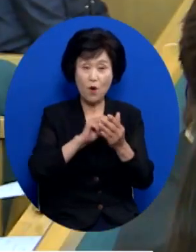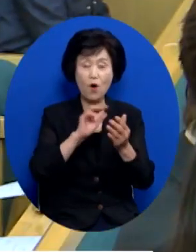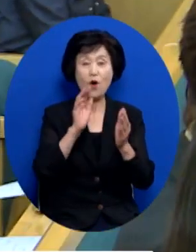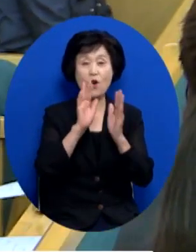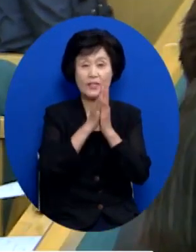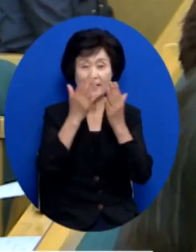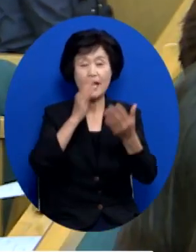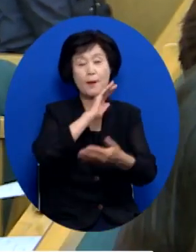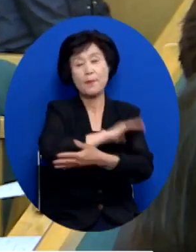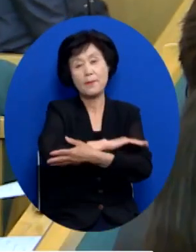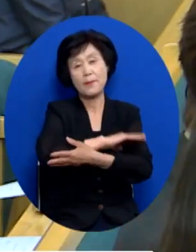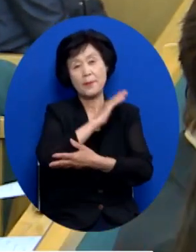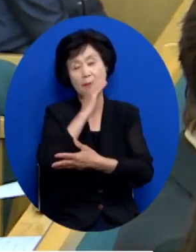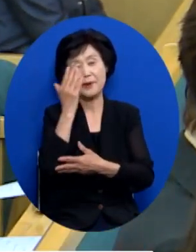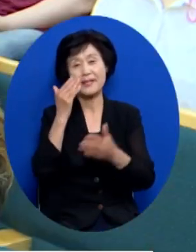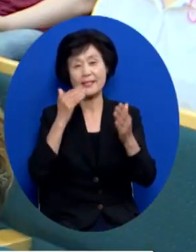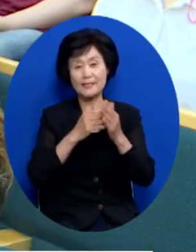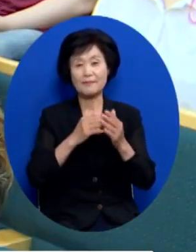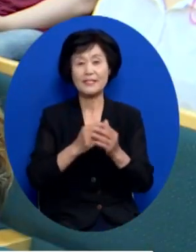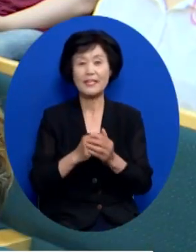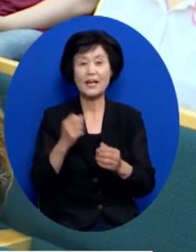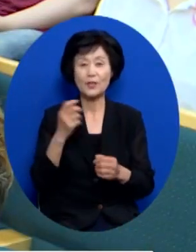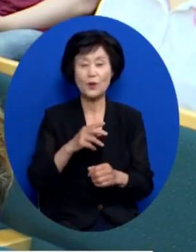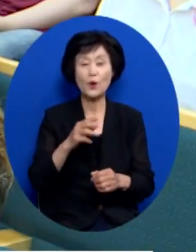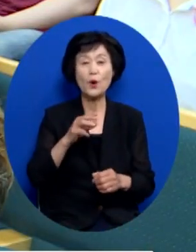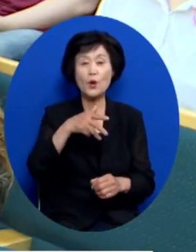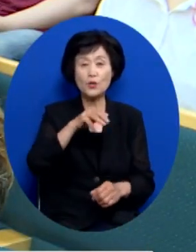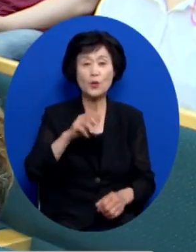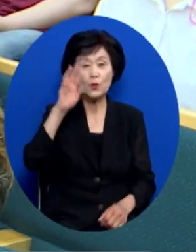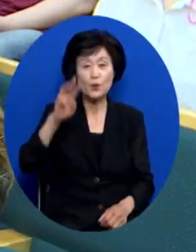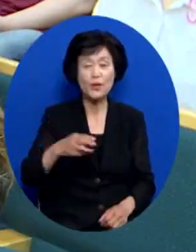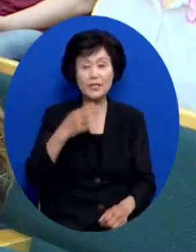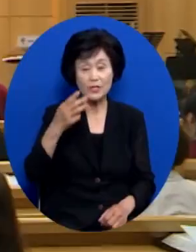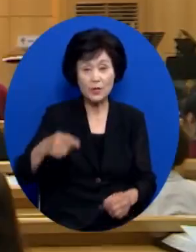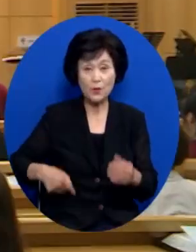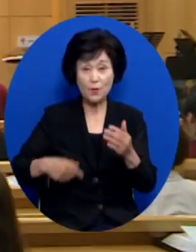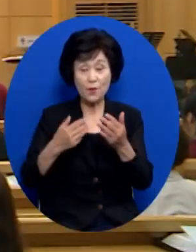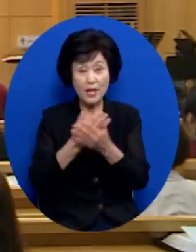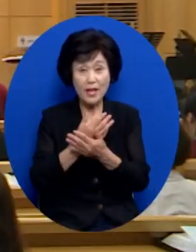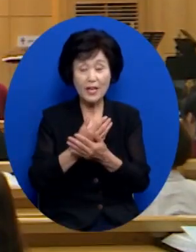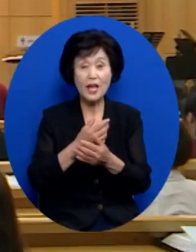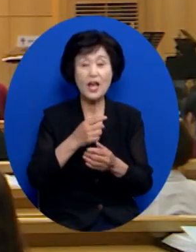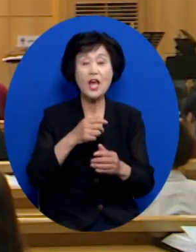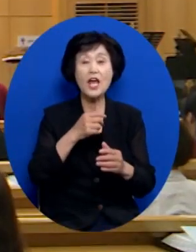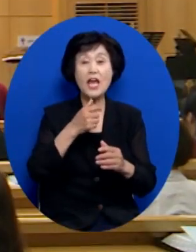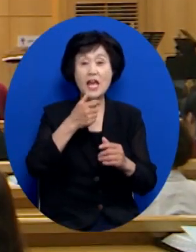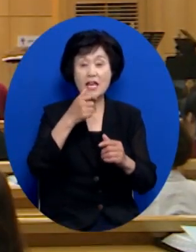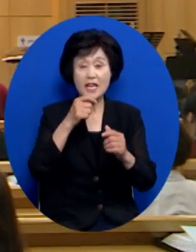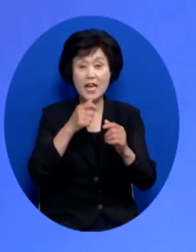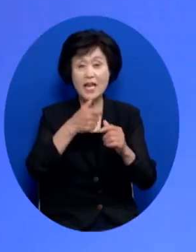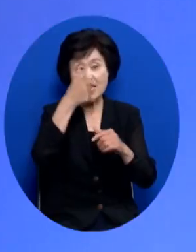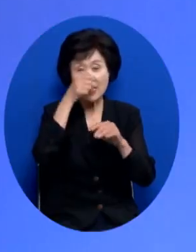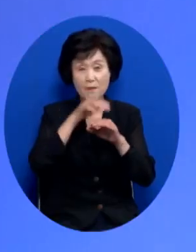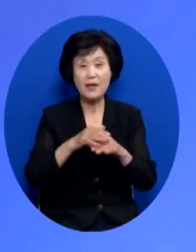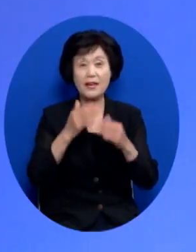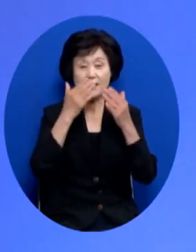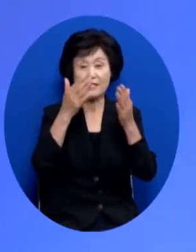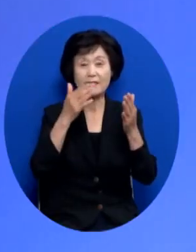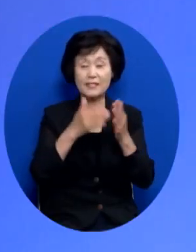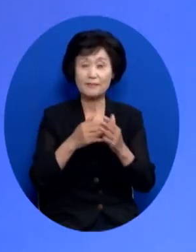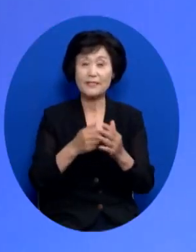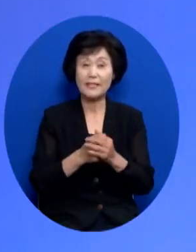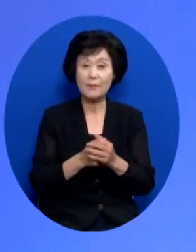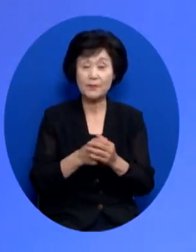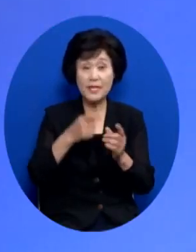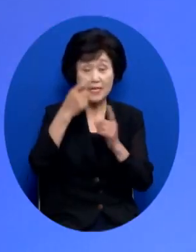회심 285주년 기념 예배가 수암교회에서 열렸습니다. 기독교 대한감리회 경기위원회 안산 동지방회가